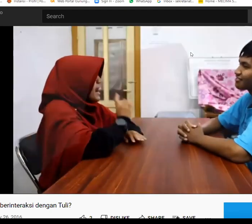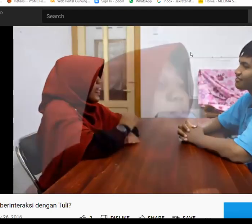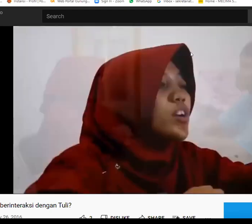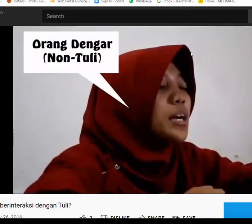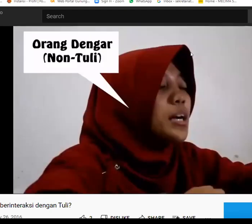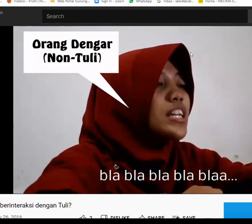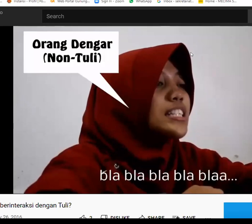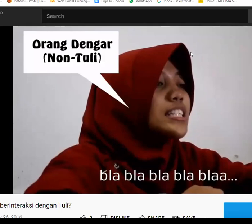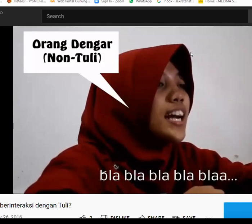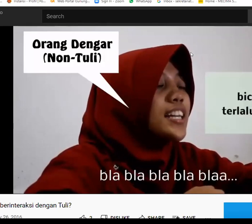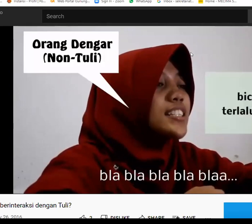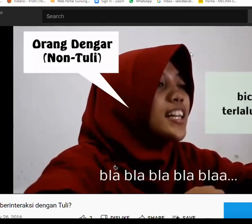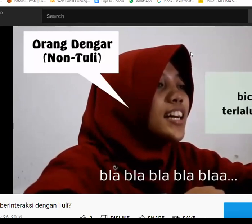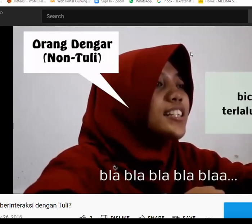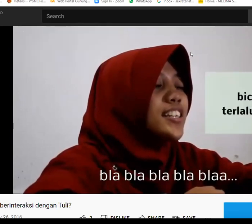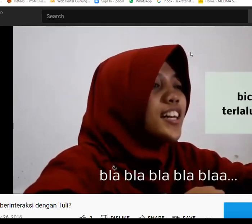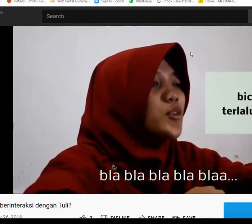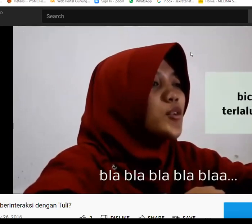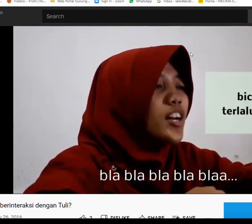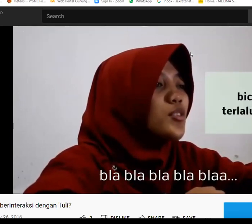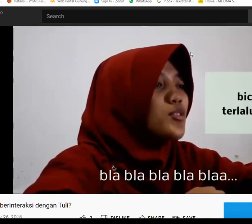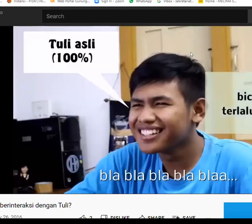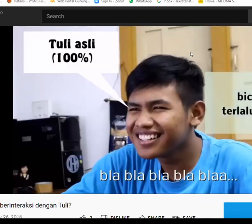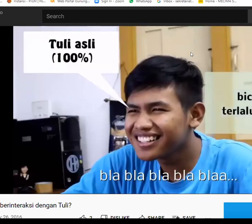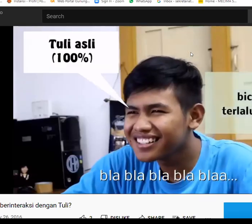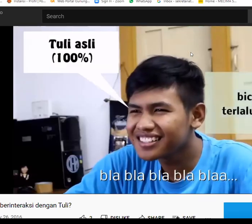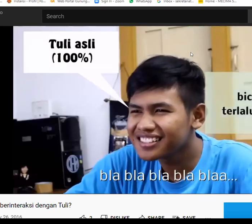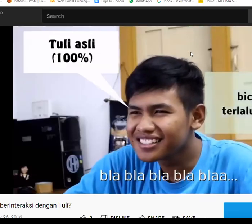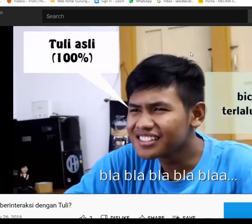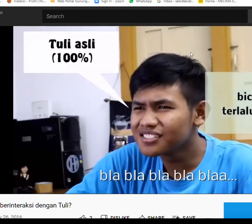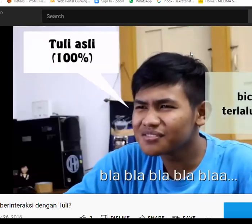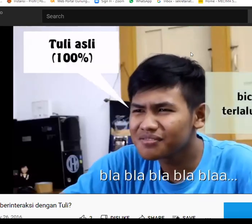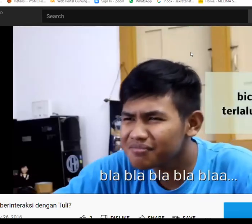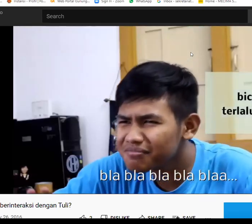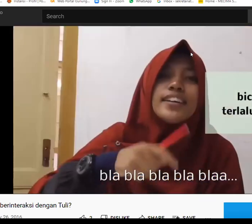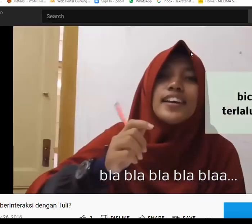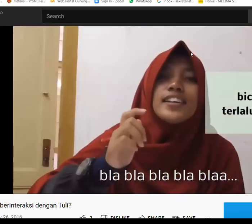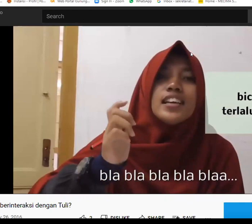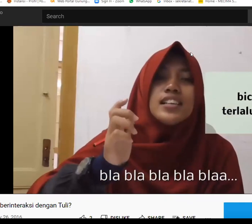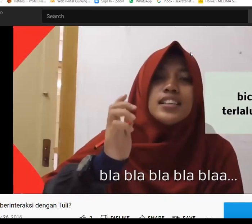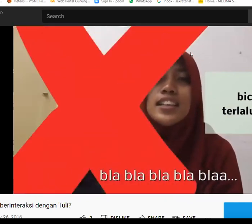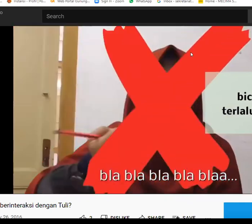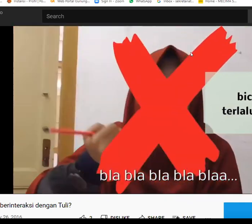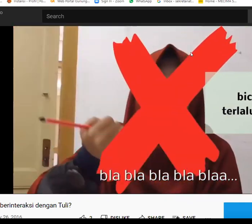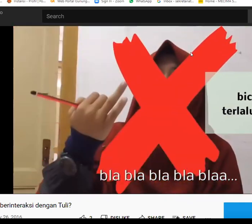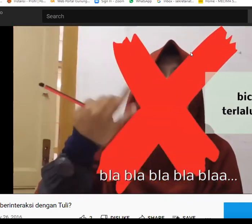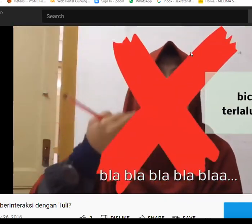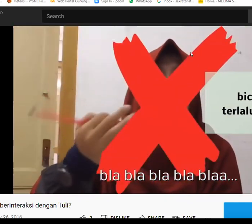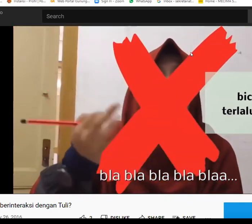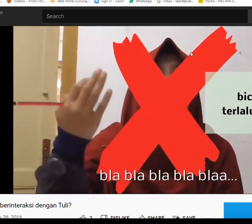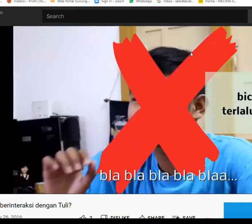10 tahun kemarin itu ada di parakaan kecelakaan di Jalan Kaliurang tersedia meninggal yang meninggal tuh pohon-pohon cabe meninggal